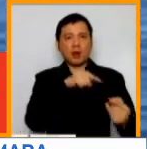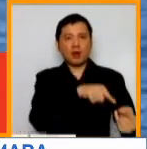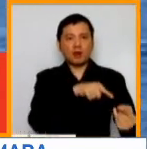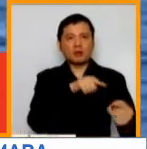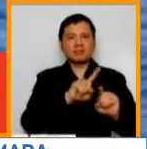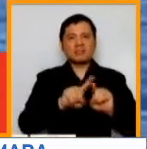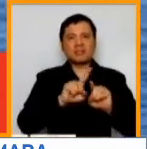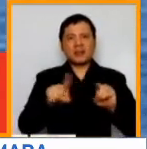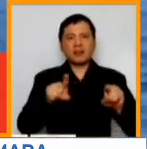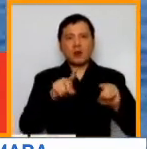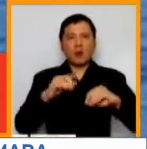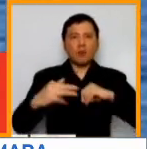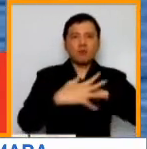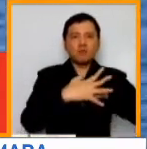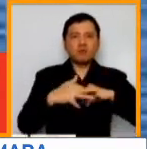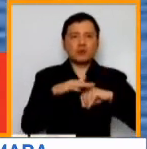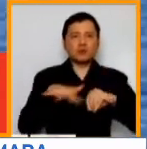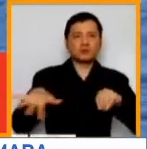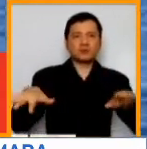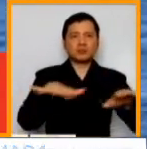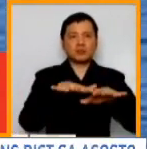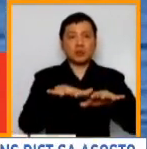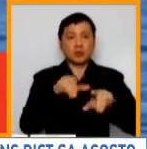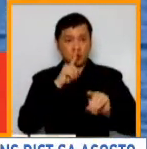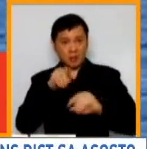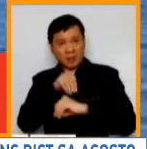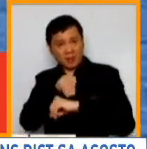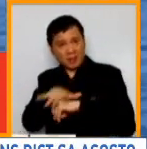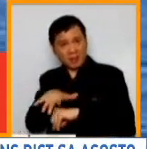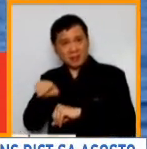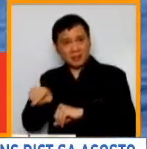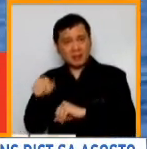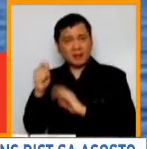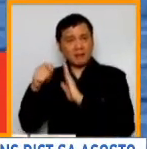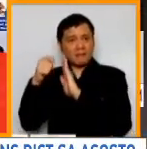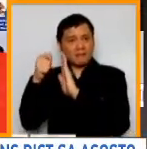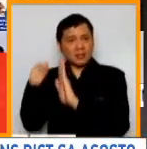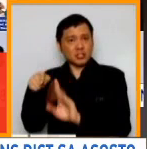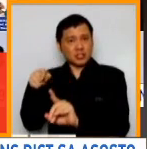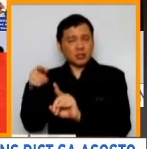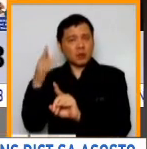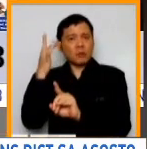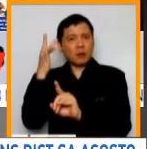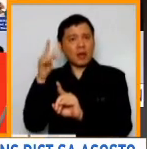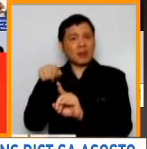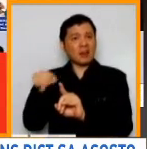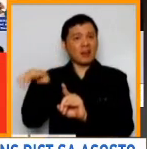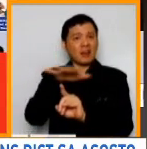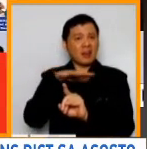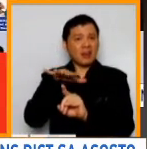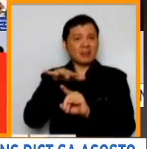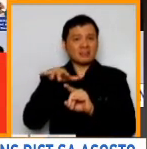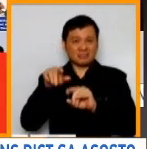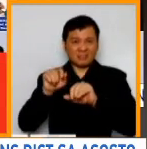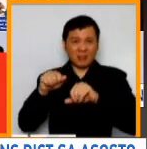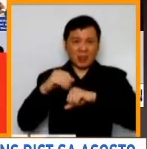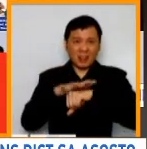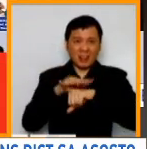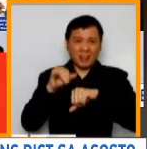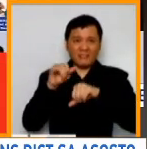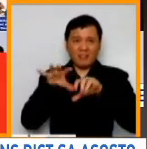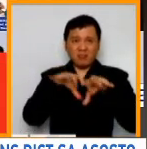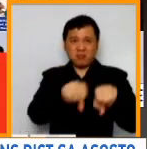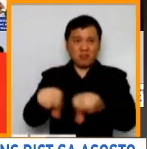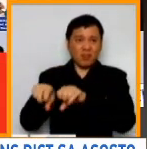sa kabuhayan ng mga mangingisdang umaasa sa mga pinagagawang teritoryo. Marami yung epekto sa atin,